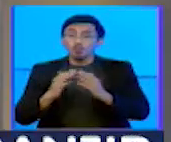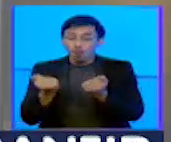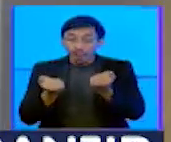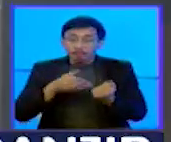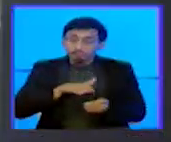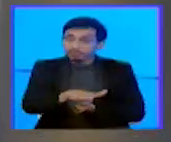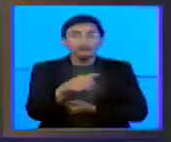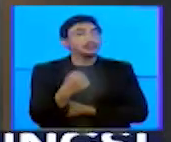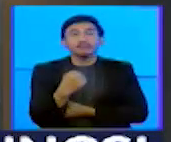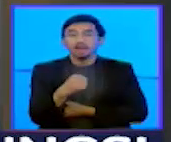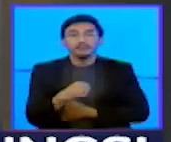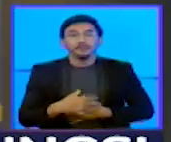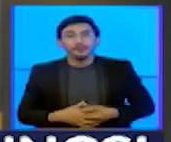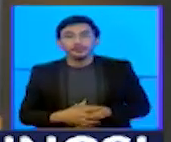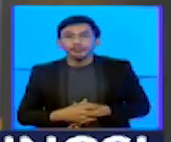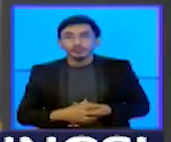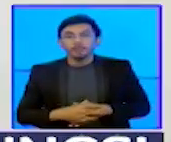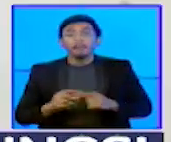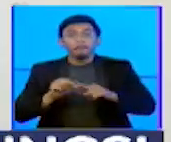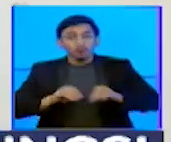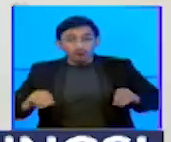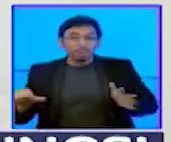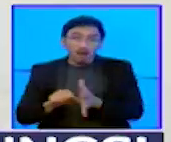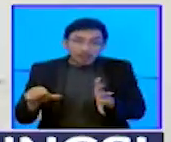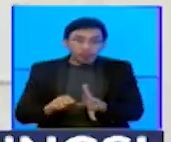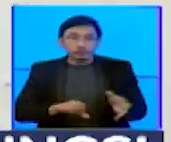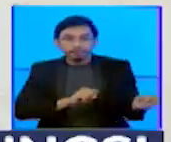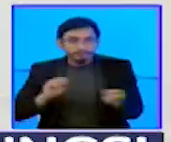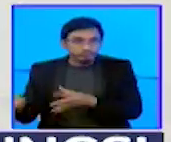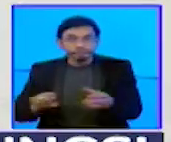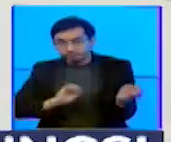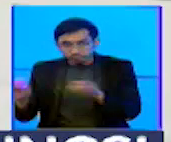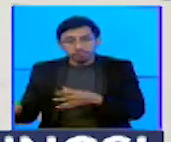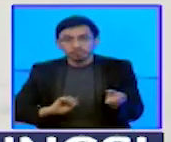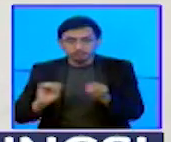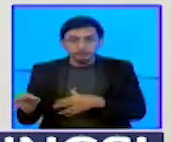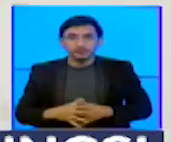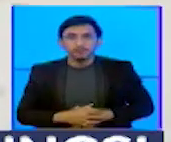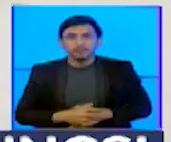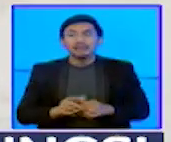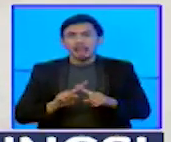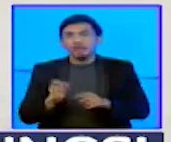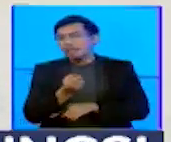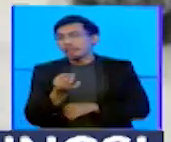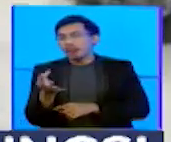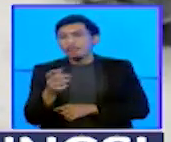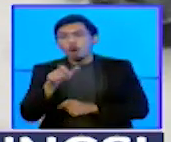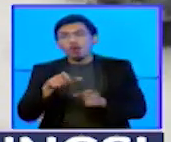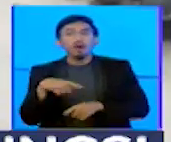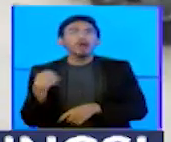Petugas terus mengevakuasi warga yang terjebak banjir. Warga masih bertahan di rumah masing-masing dan sebagian mengungsi ke rumah sanak